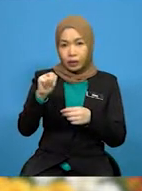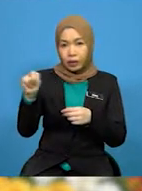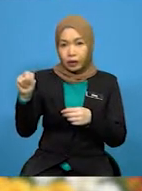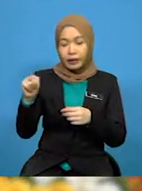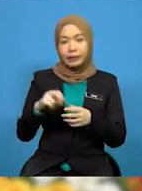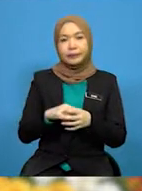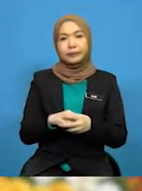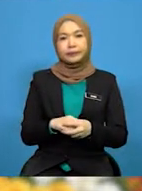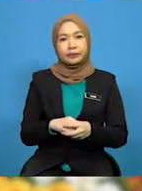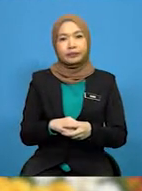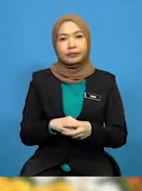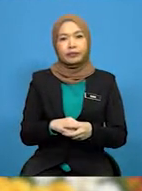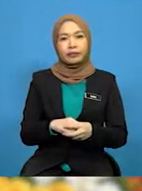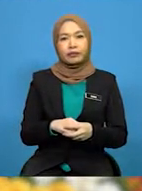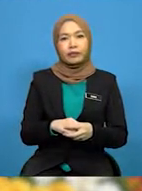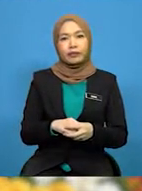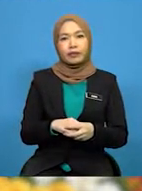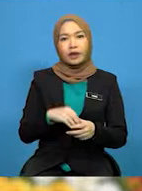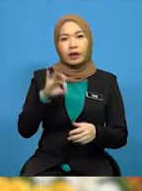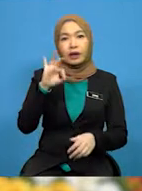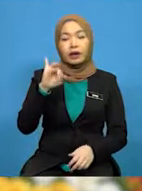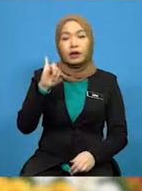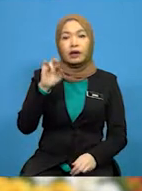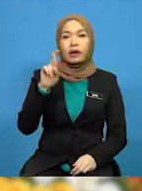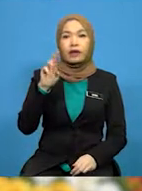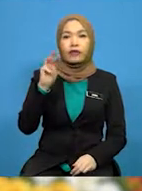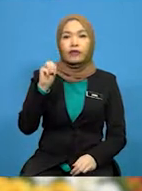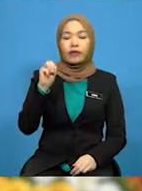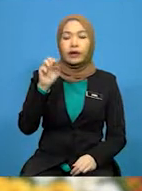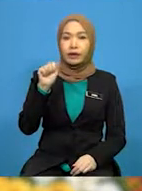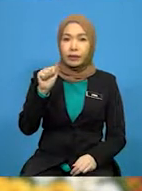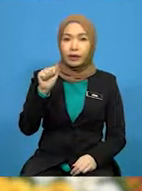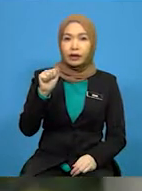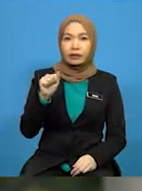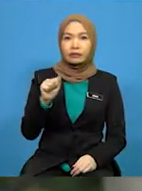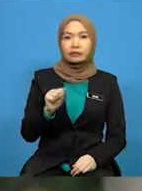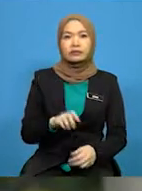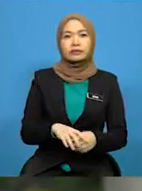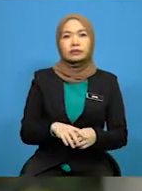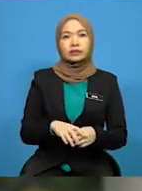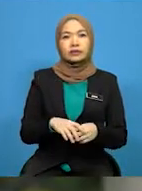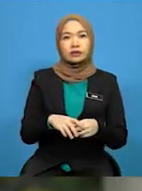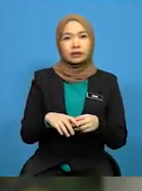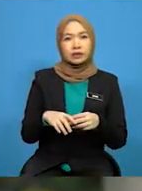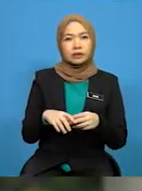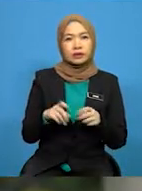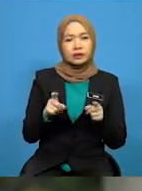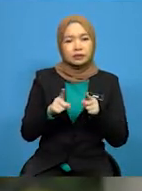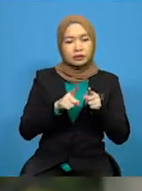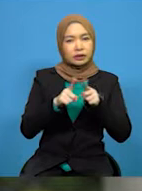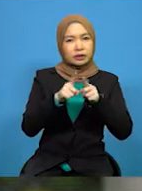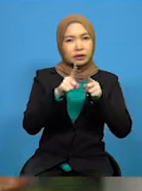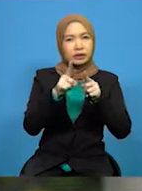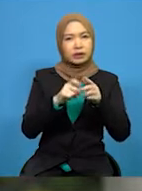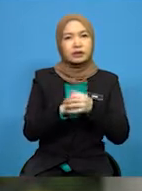pengeluaran kerana harga barang import lebih murah berbanding harga barang ekspor. Ekspor besi akan menurun.